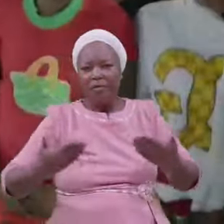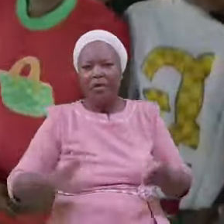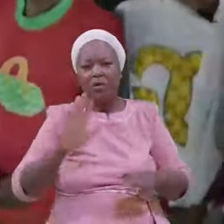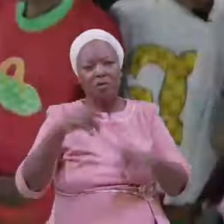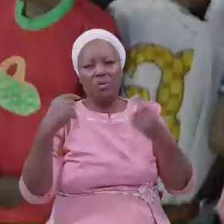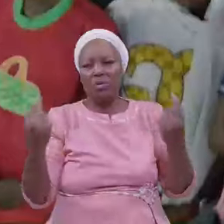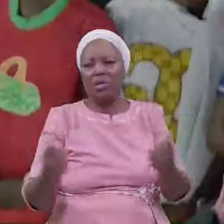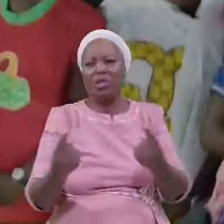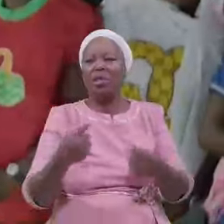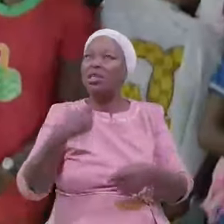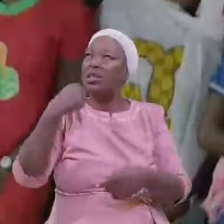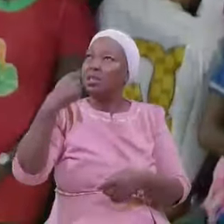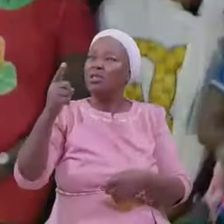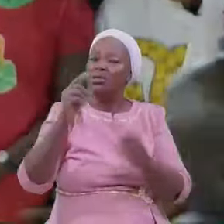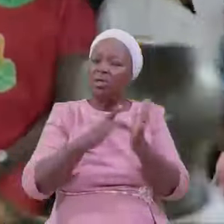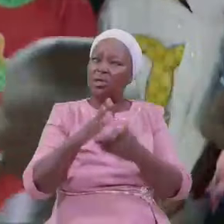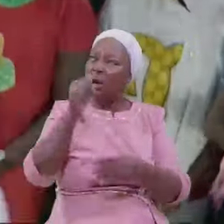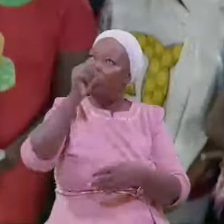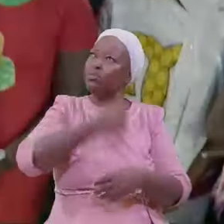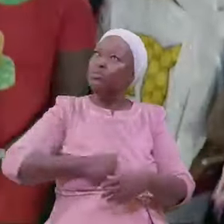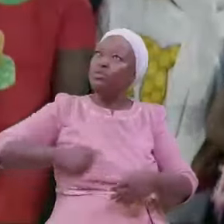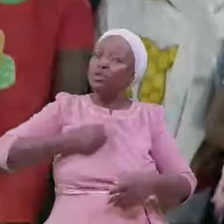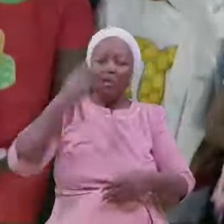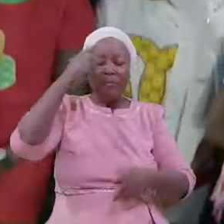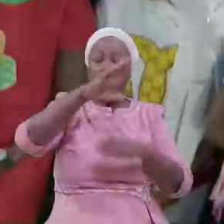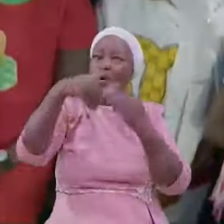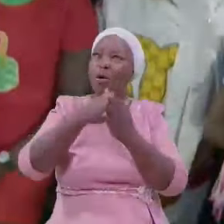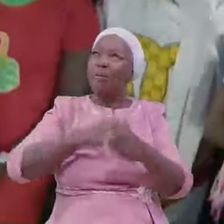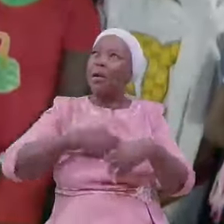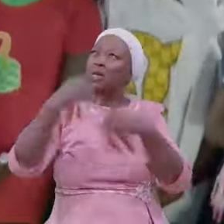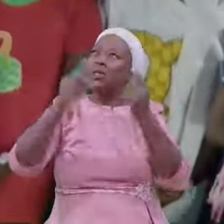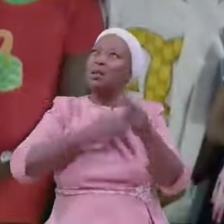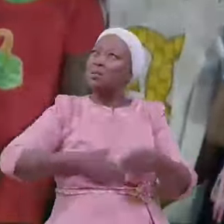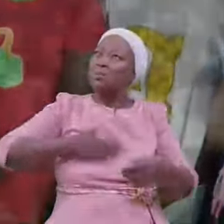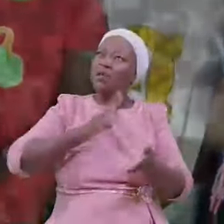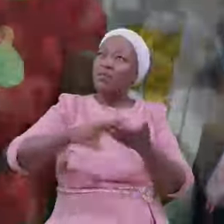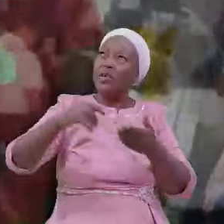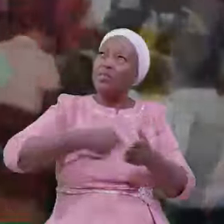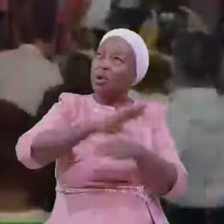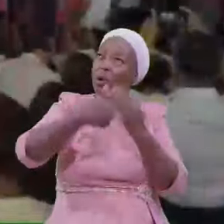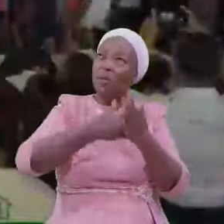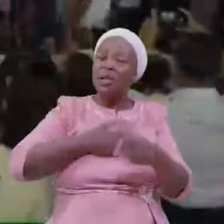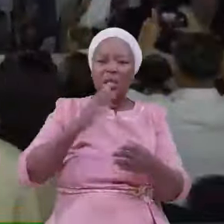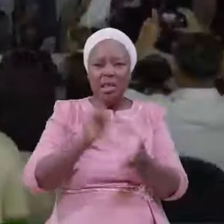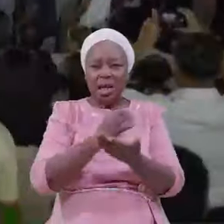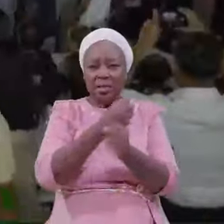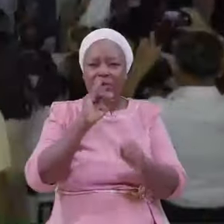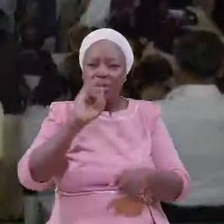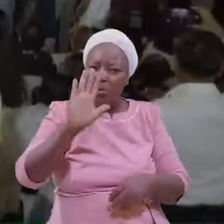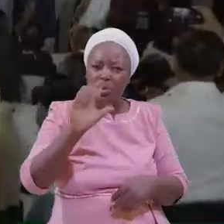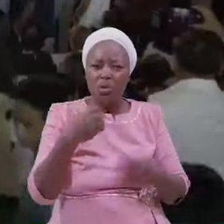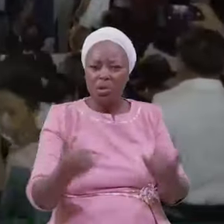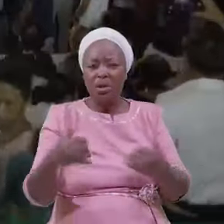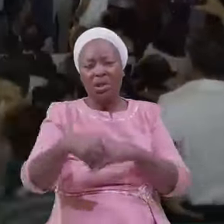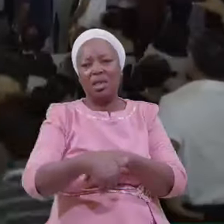Hihintayin namin kayo maging nandyan sa bleacher. Hihintayin namin kayo dito. Come on. We will wait for you. The